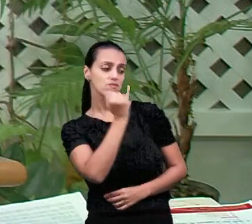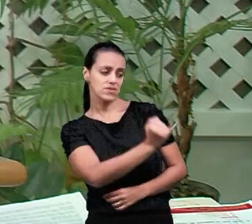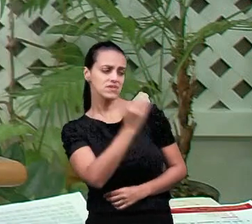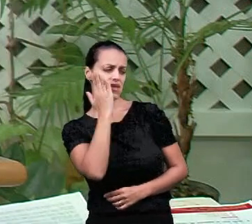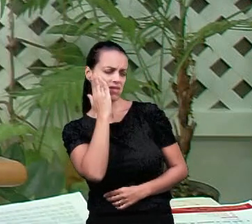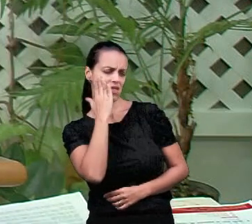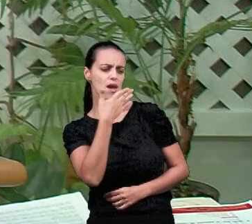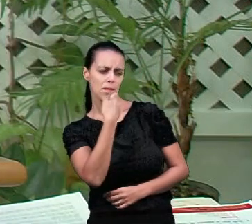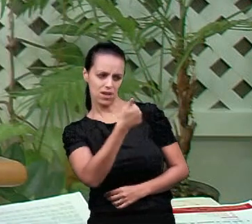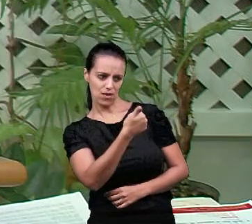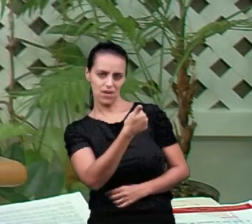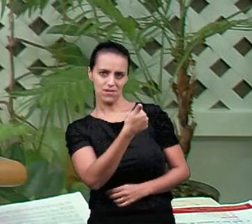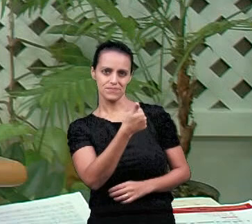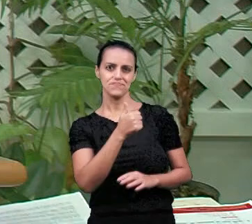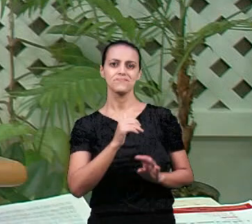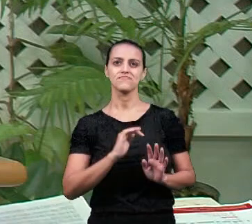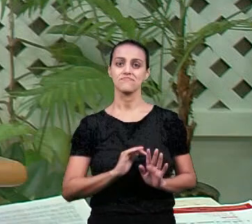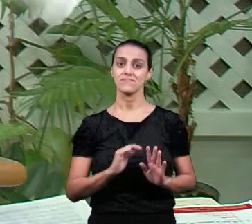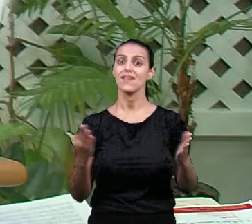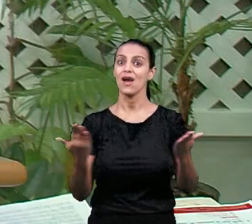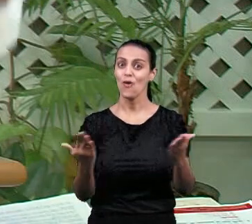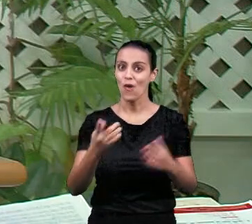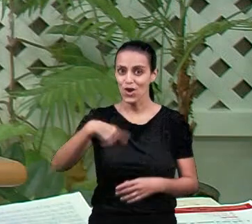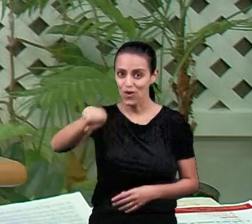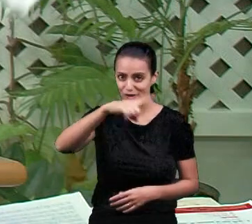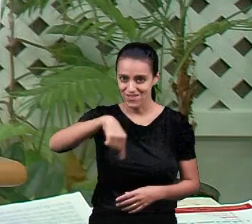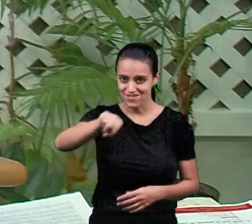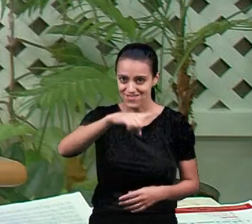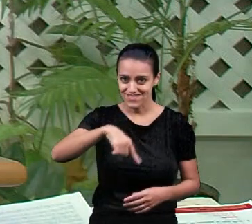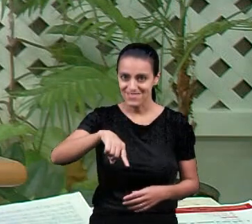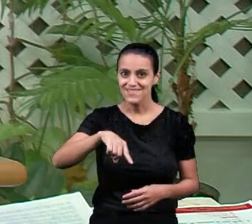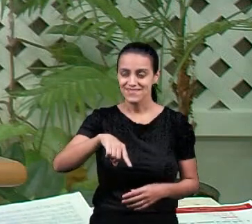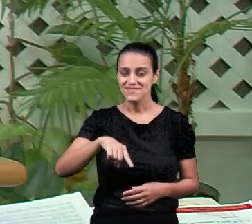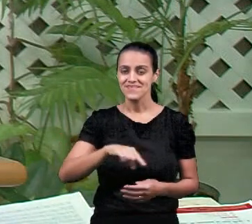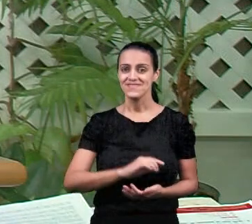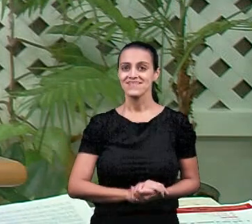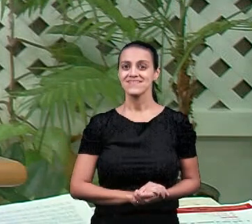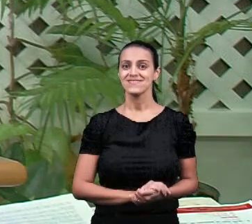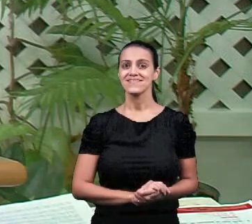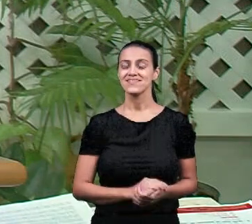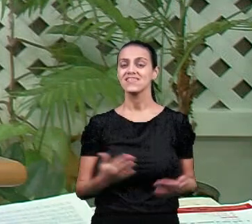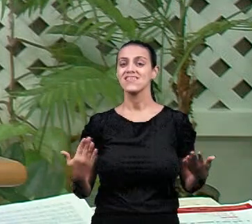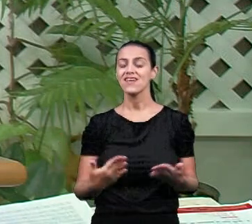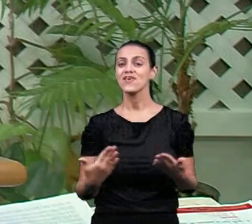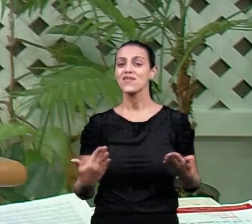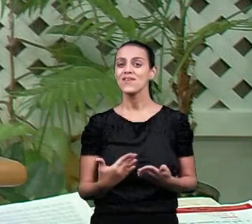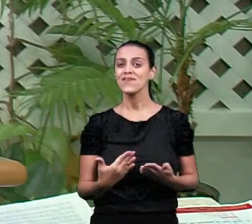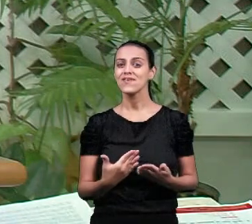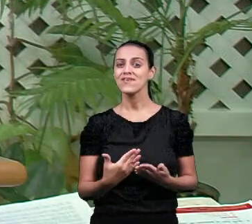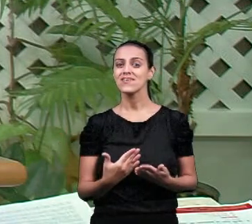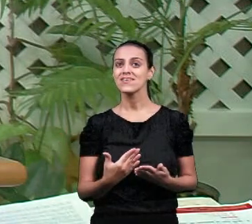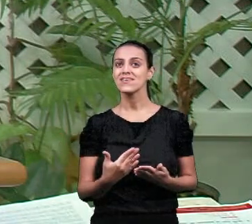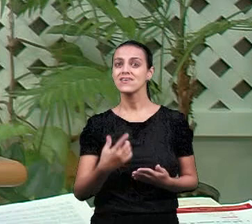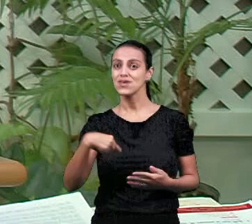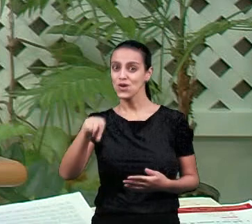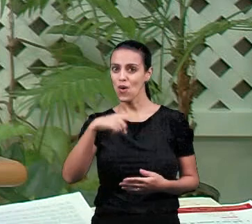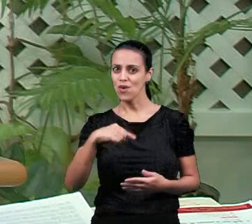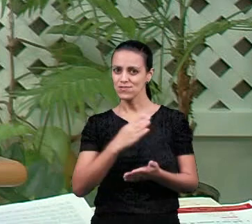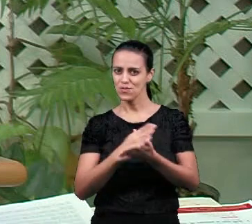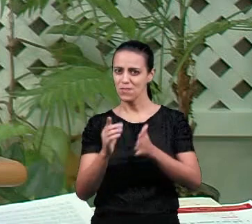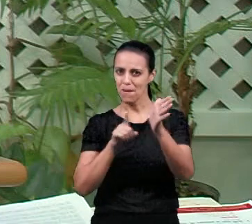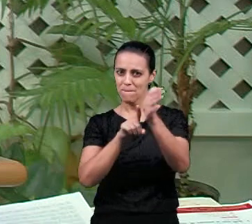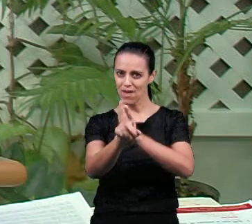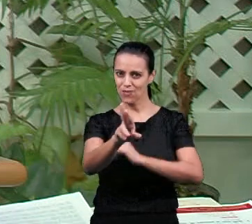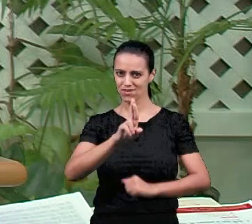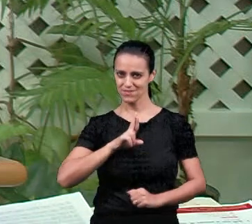comprendre. Maintenant, regardons ici, entre nous, nous allons commencer à